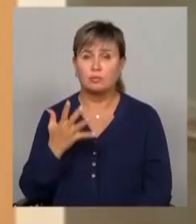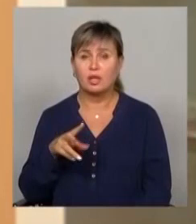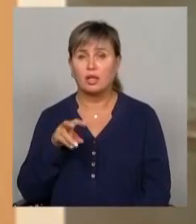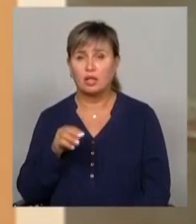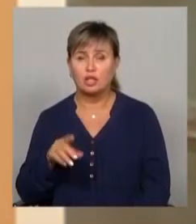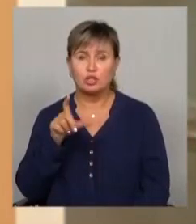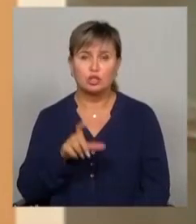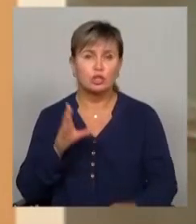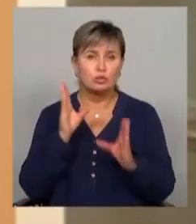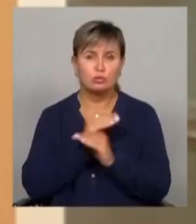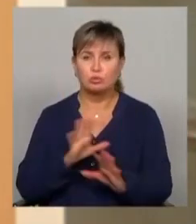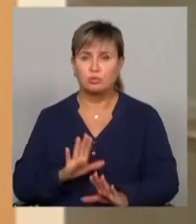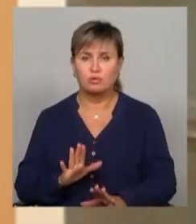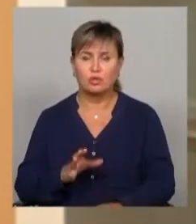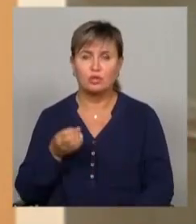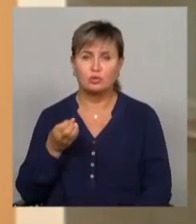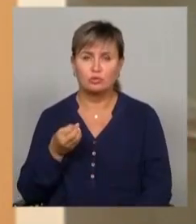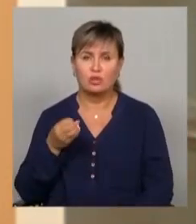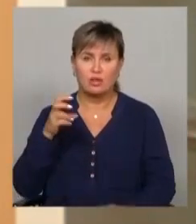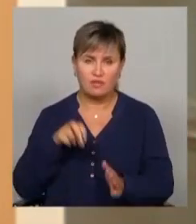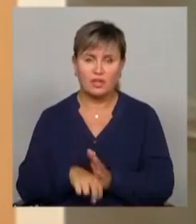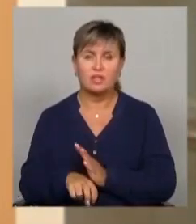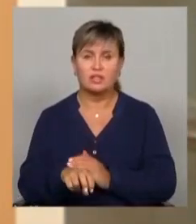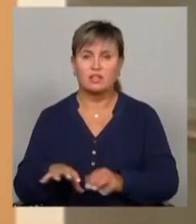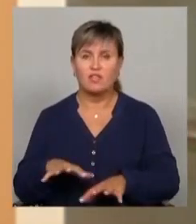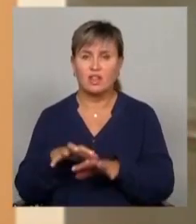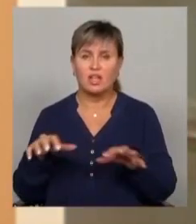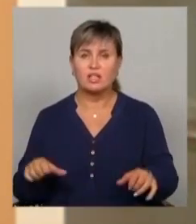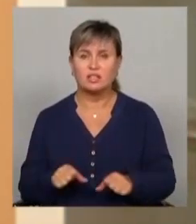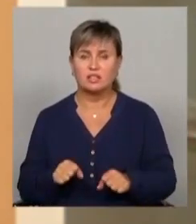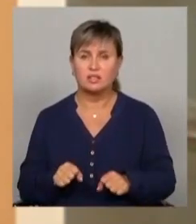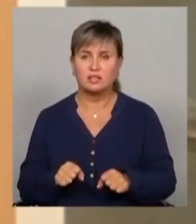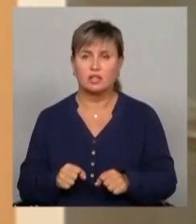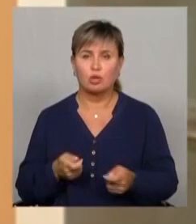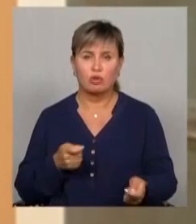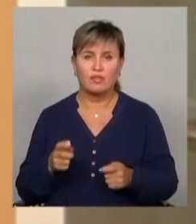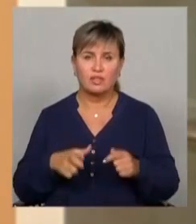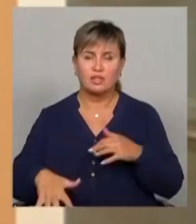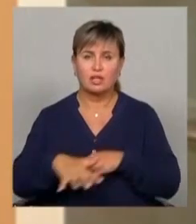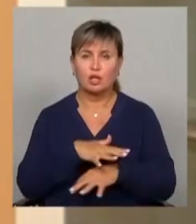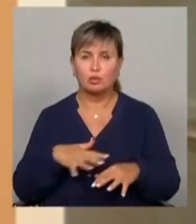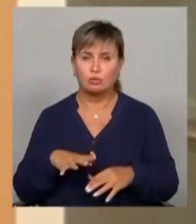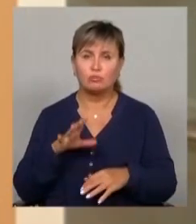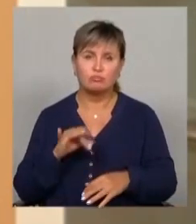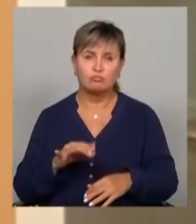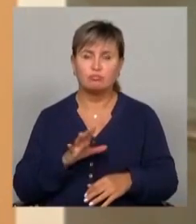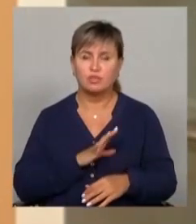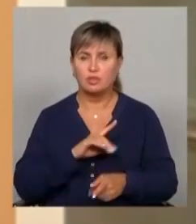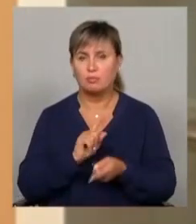человек не успевал еще войти во власть, руководить страной, и происходили